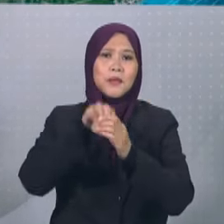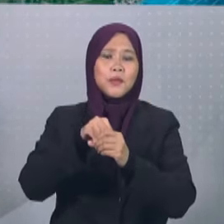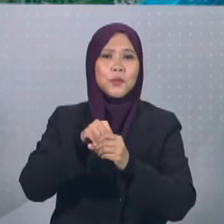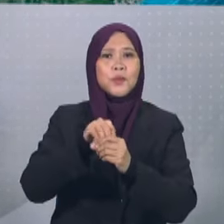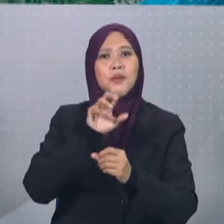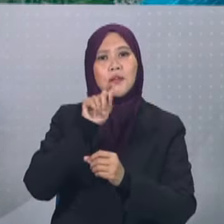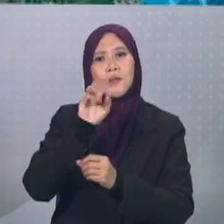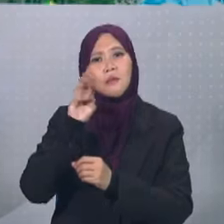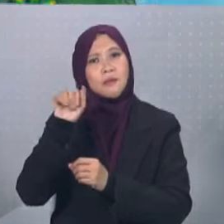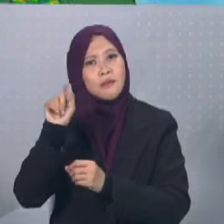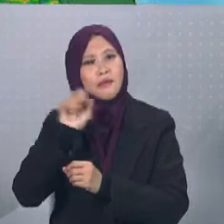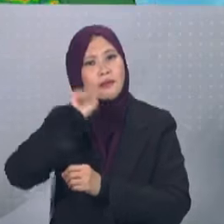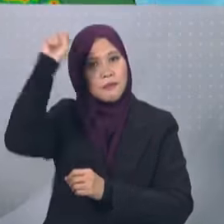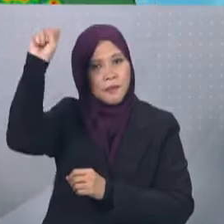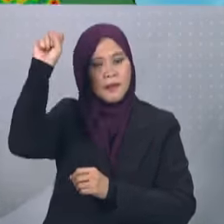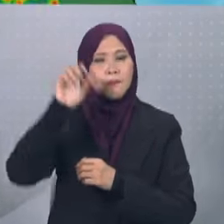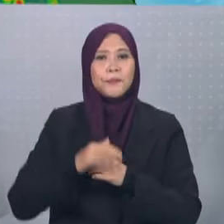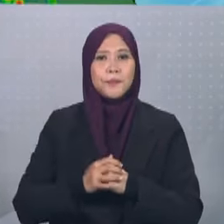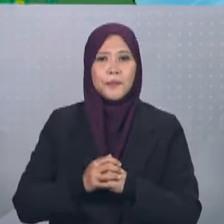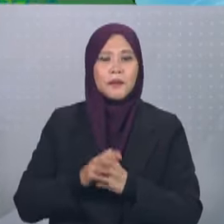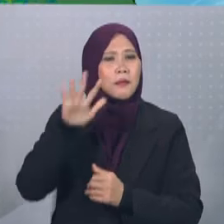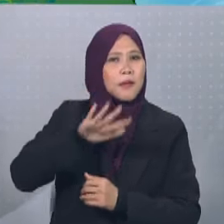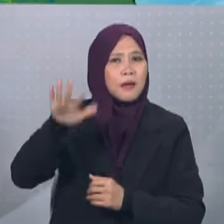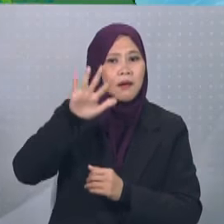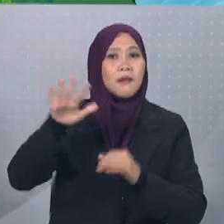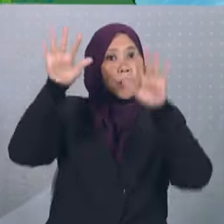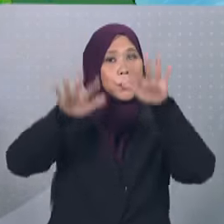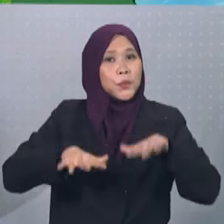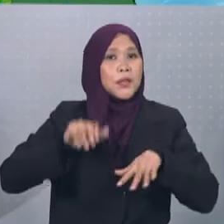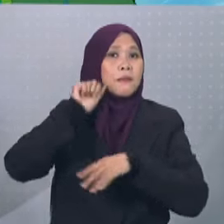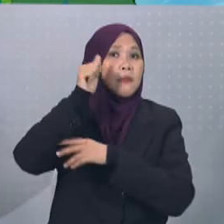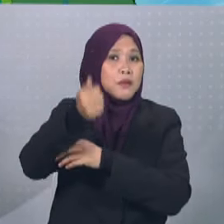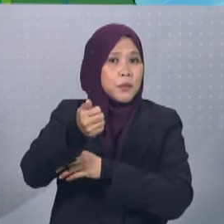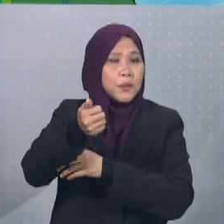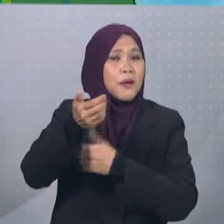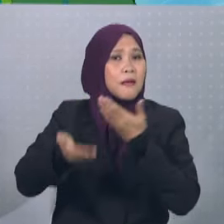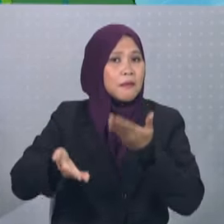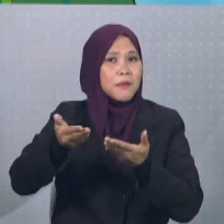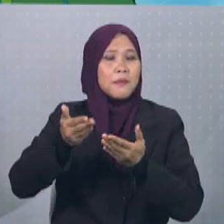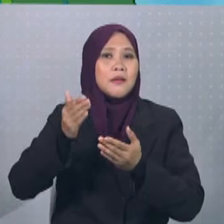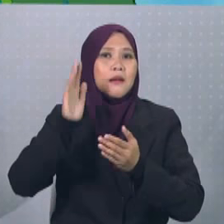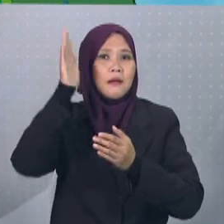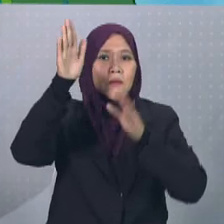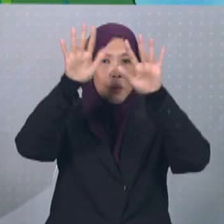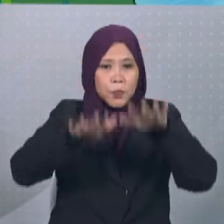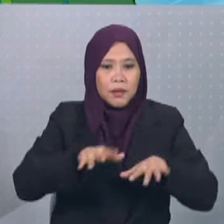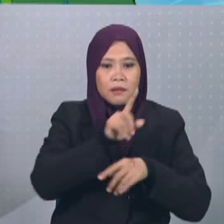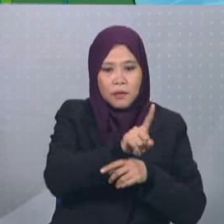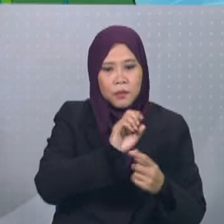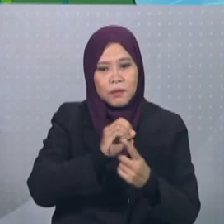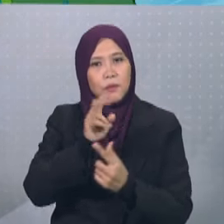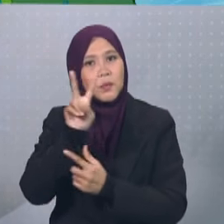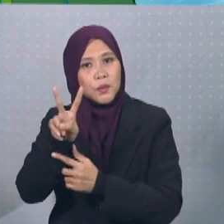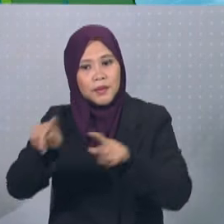Tongod bagi negeri Sabah. Ramalan hujan bagi keesokan pagi perlu Met Malaysia menjangkakan hujan di satu dua tempat